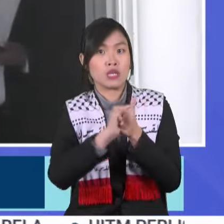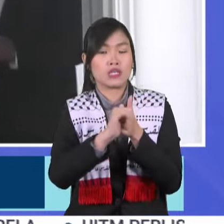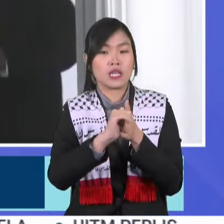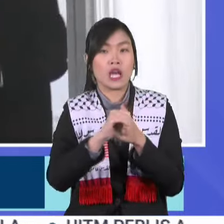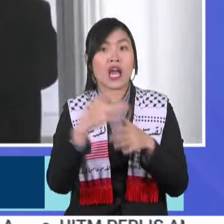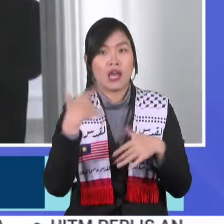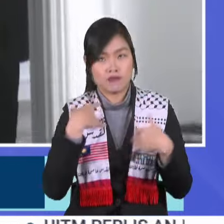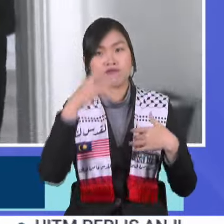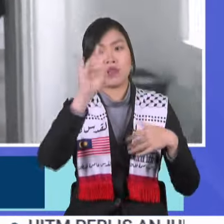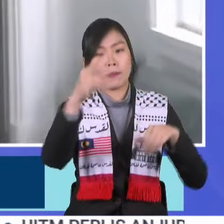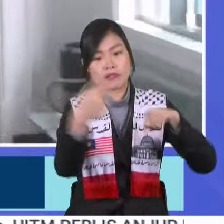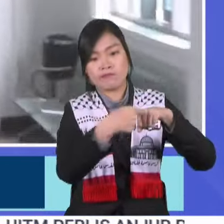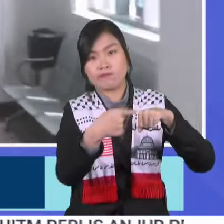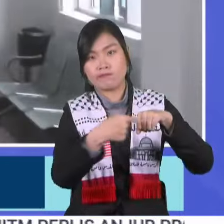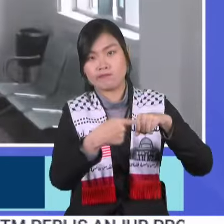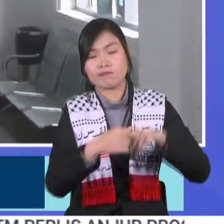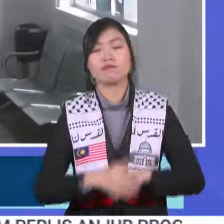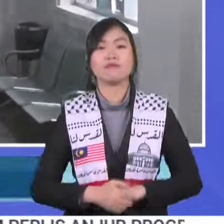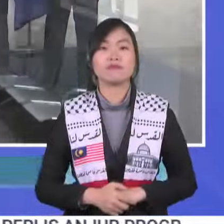membabitkan 8 pertuduhan.